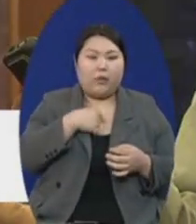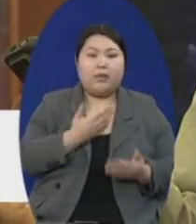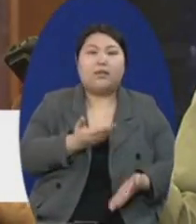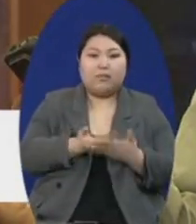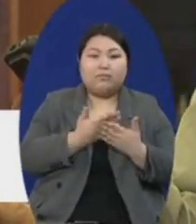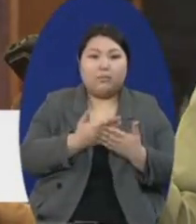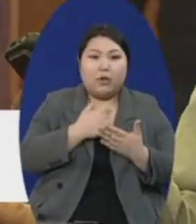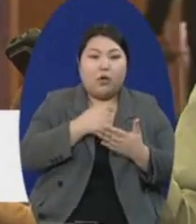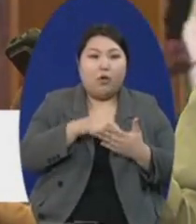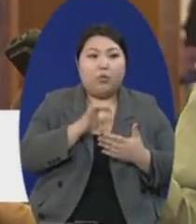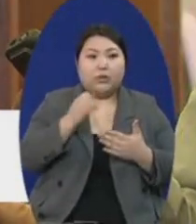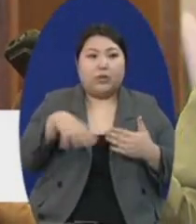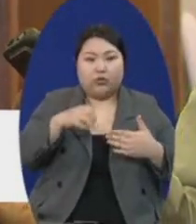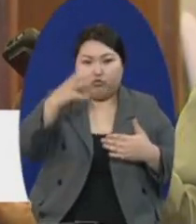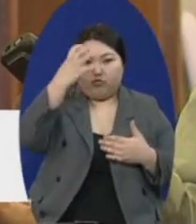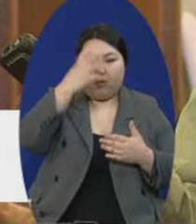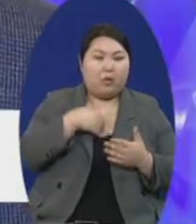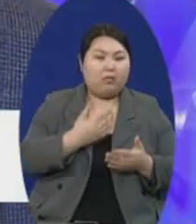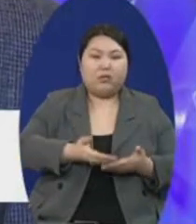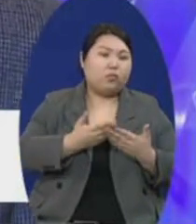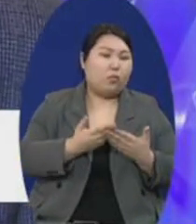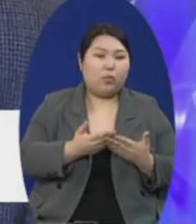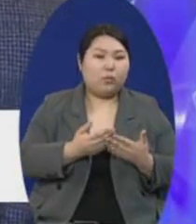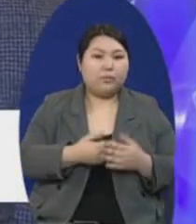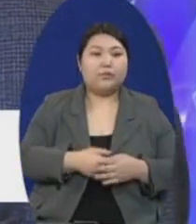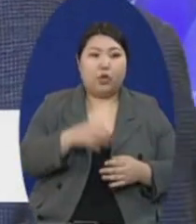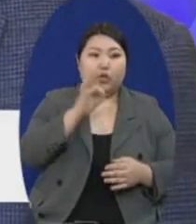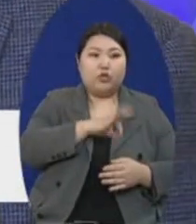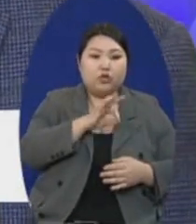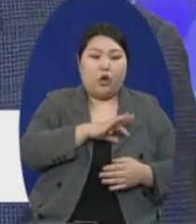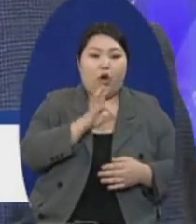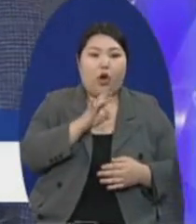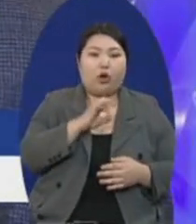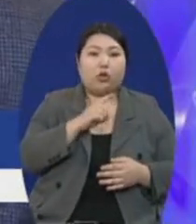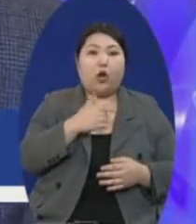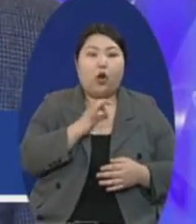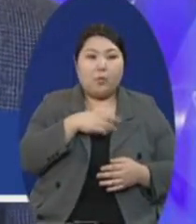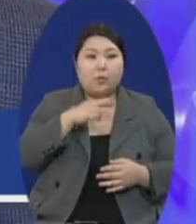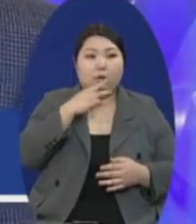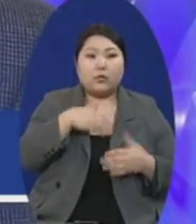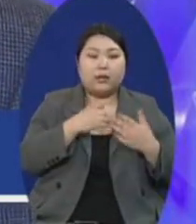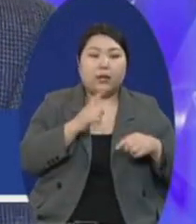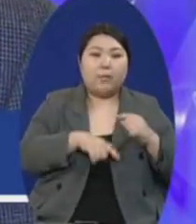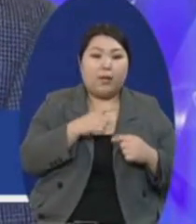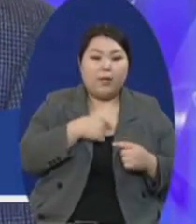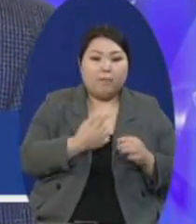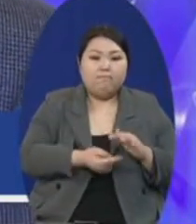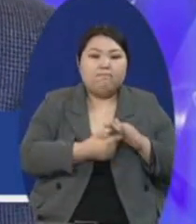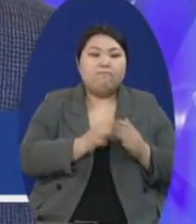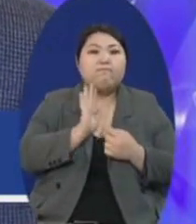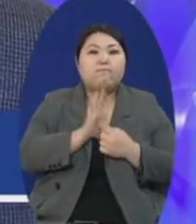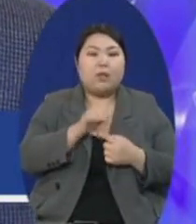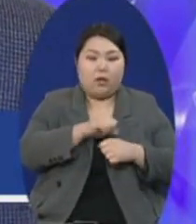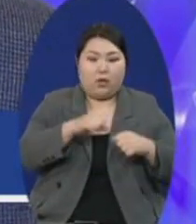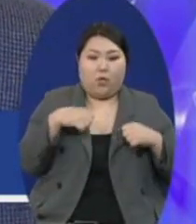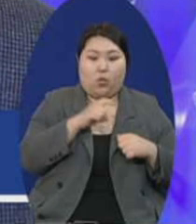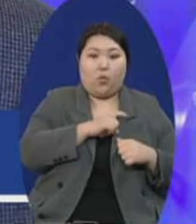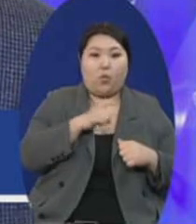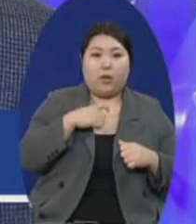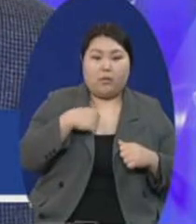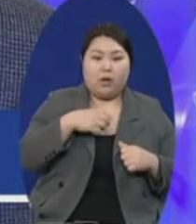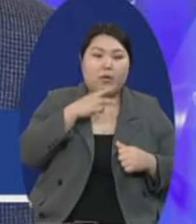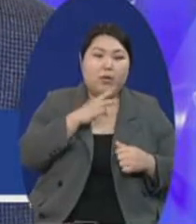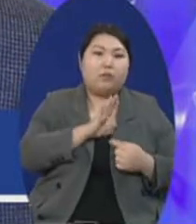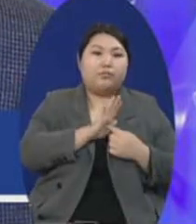хууль бүрэн өсгөрнө дэмжих ба. Хөрөнгө орлогын мэдүүлэлтэр ямар байр суурьтай байгаа вэ? Энэ үс гэдэг асуудал